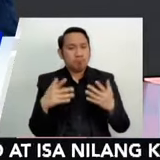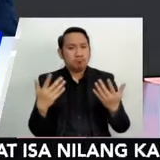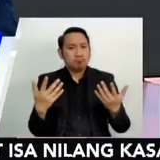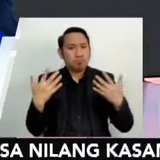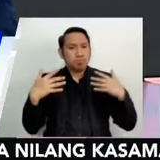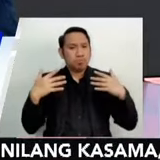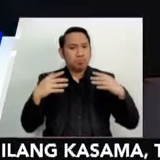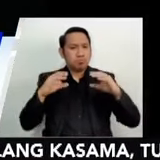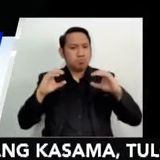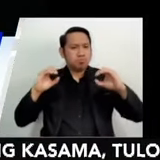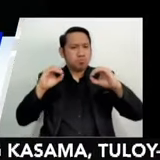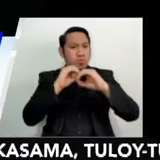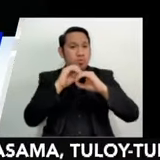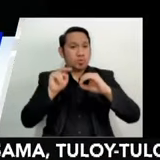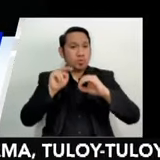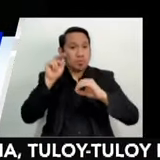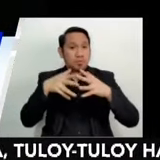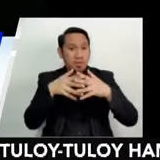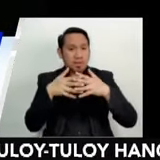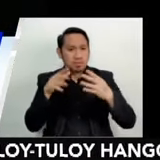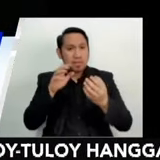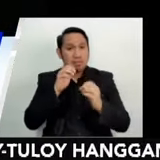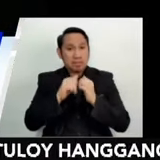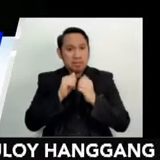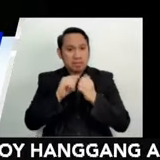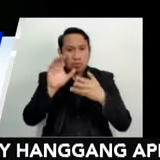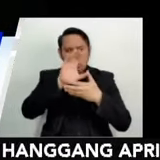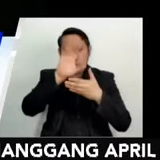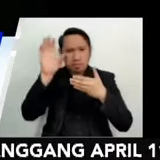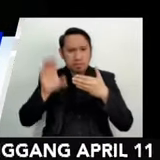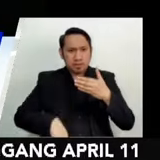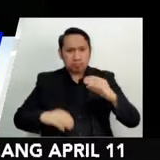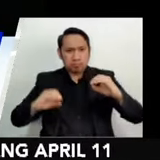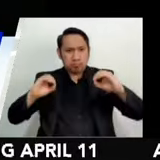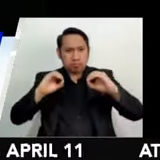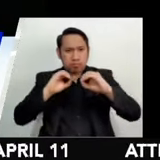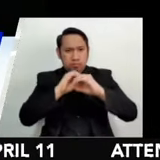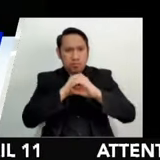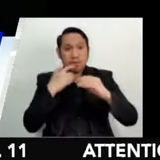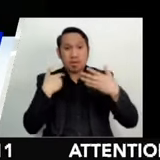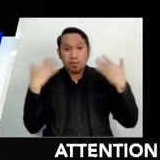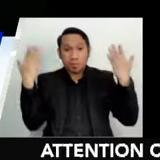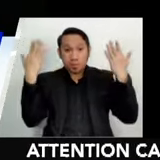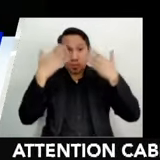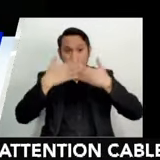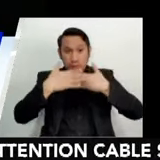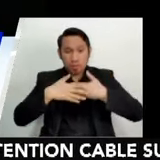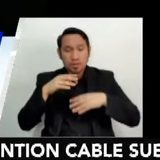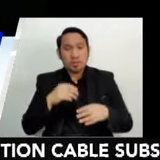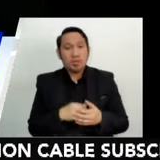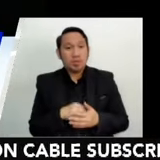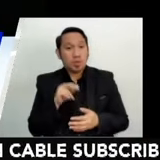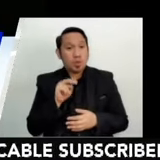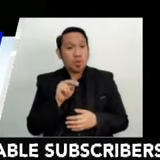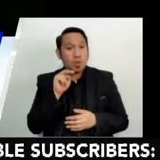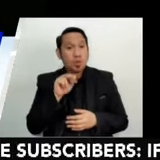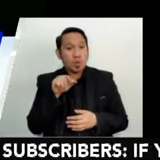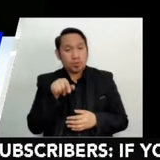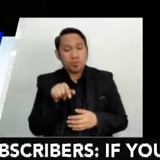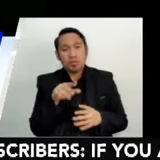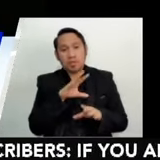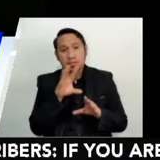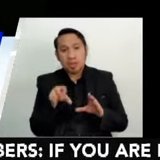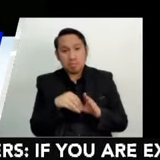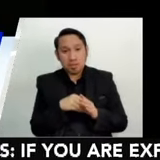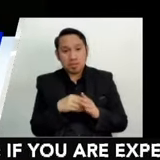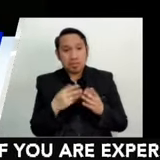buwan ay sandaling tumakip sa liwanag ng araw. Nagdulot ito ng dilim sa ilang bahagi ng northern region ng Mexico. Nasaksihan din ito sa